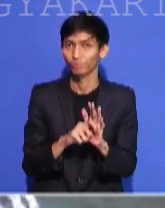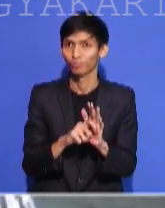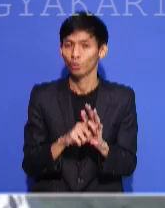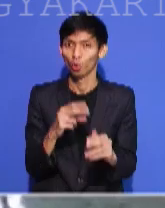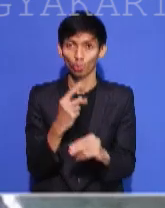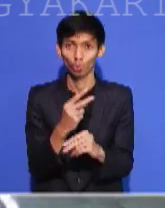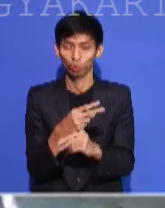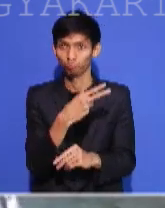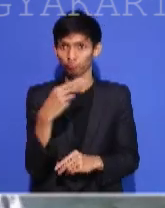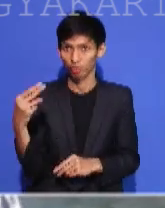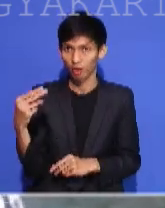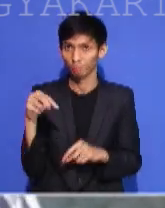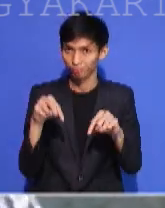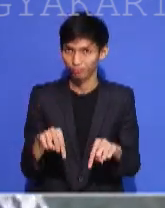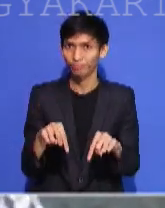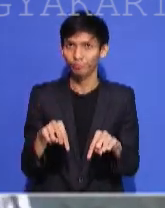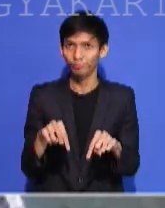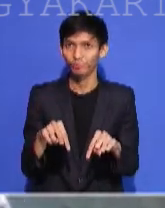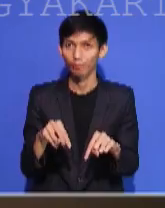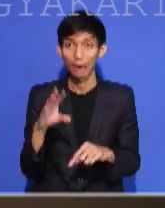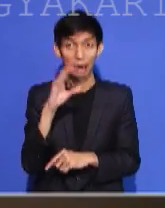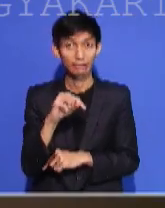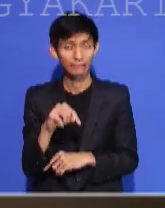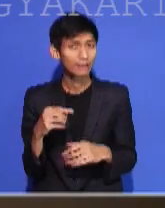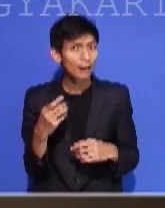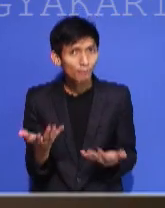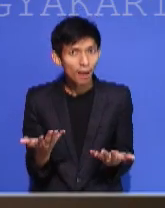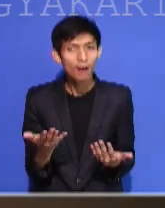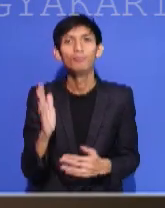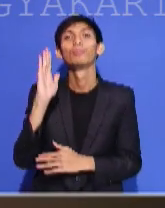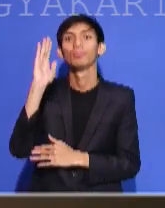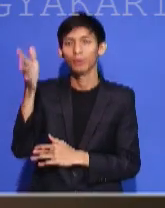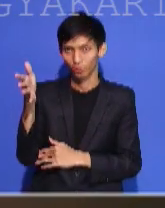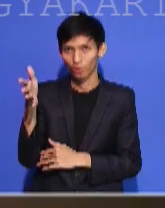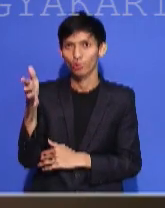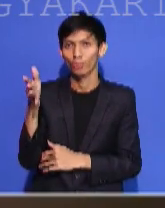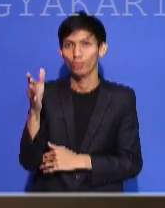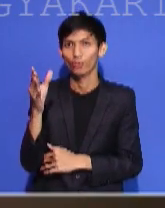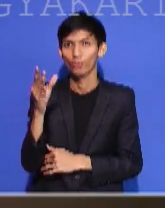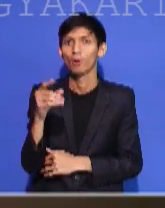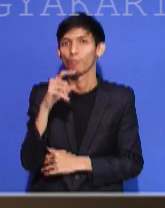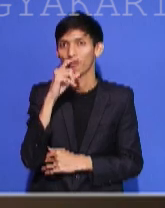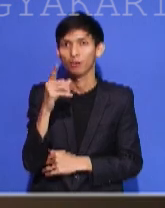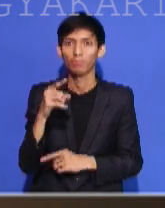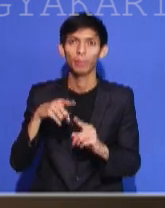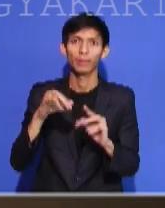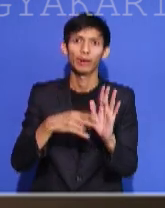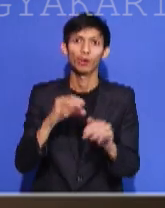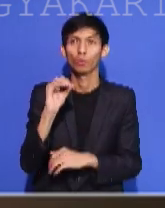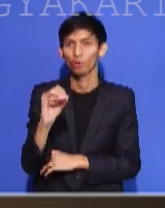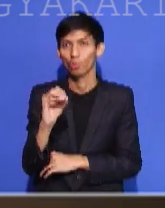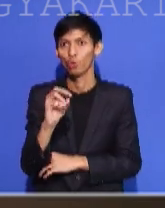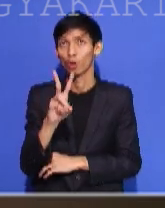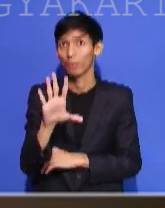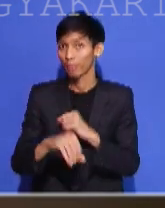Indonesia hari ini maupun masa depan. Selama ini Pak Tino Sidin 20 tahun di TV, metode mengajarnya yang